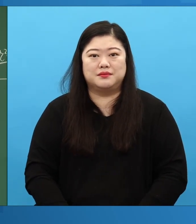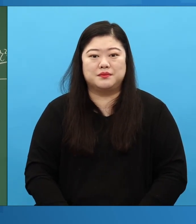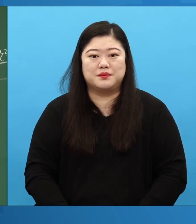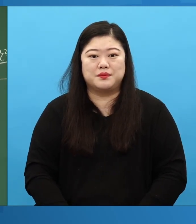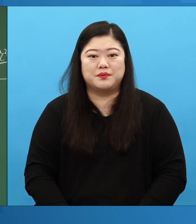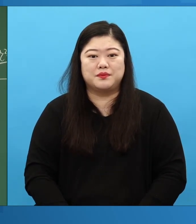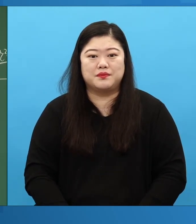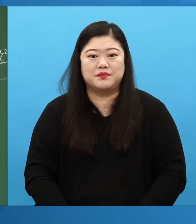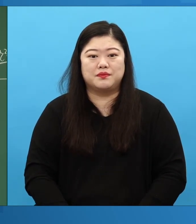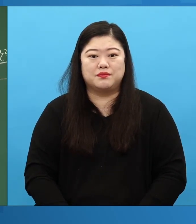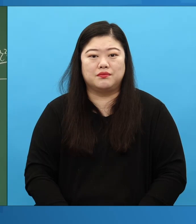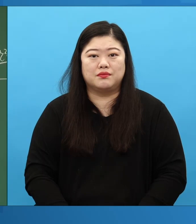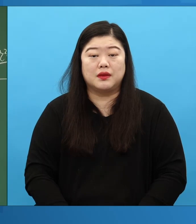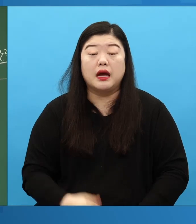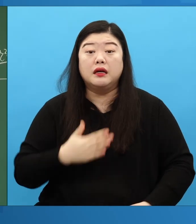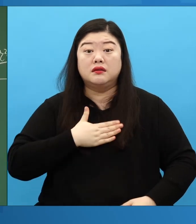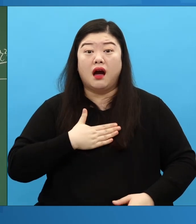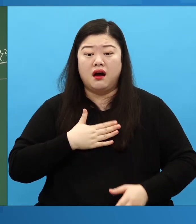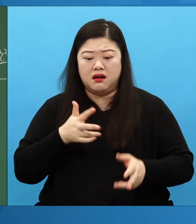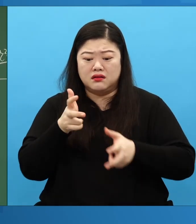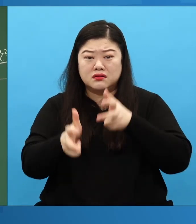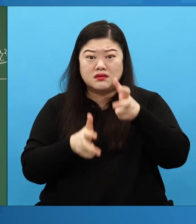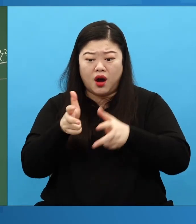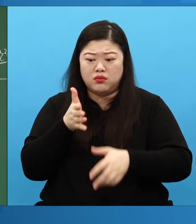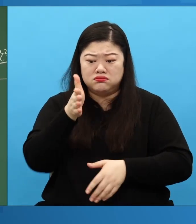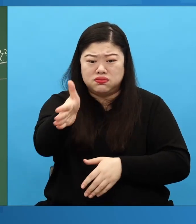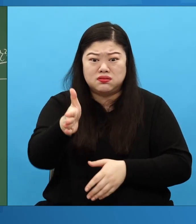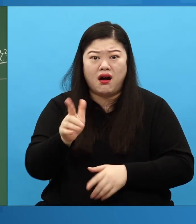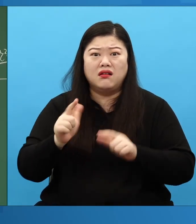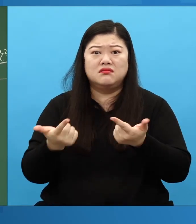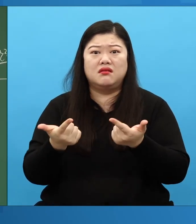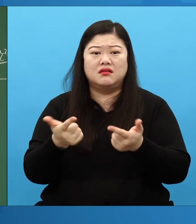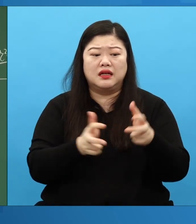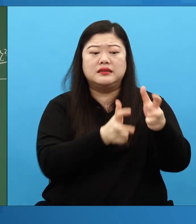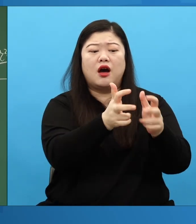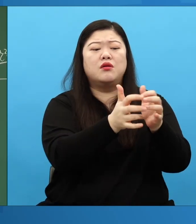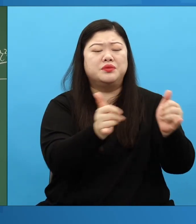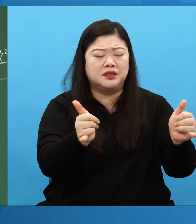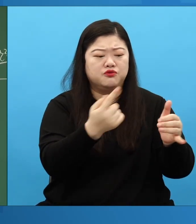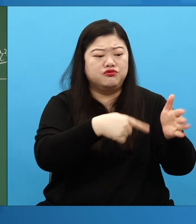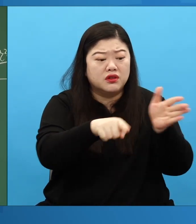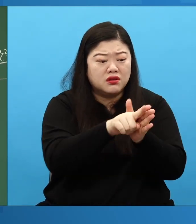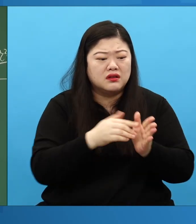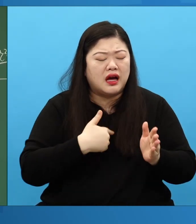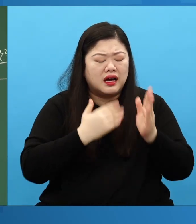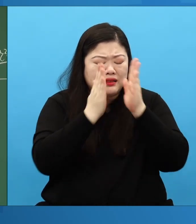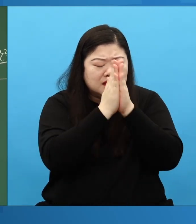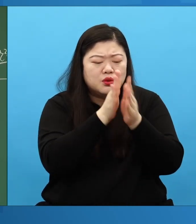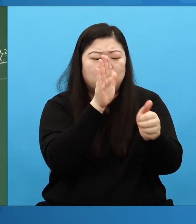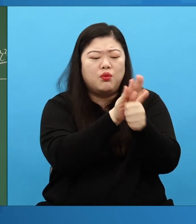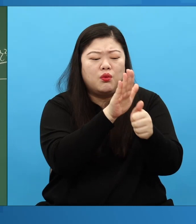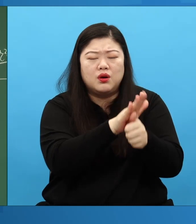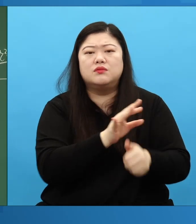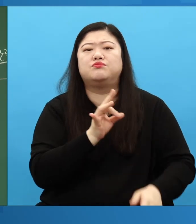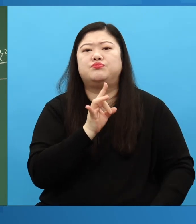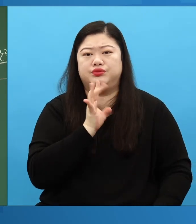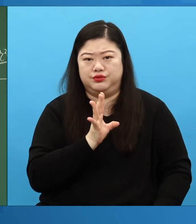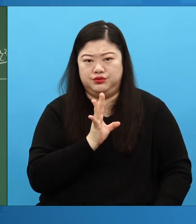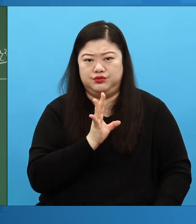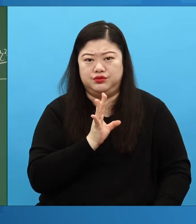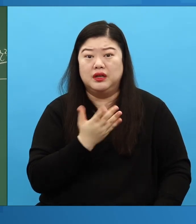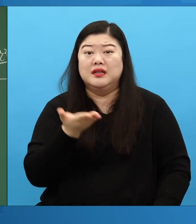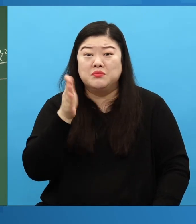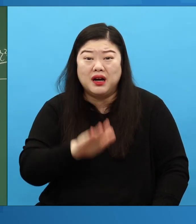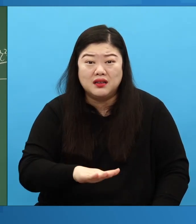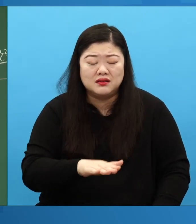can 해줄 수 있는 I 축복 say? 기도밖에 없잖아요. The only thing that I can do is just pray for them and bless them. 그러나 저렇게 하면 저건 안 될 건데 이런 게 너무 많아. But there's